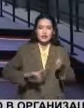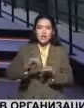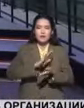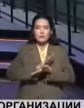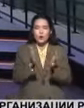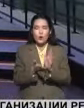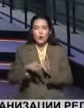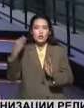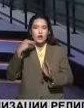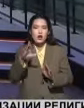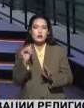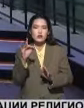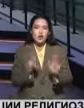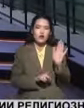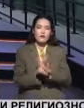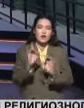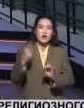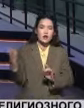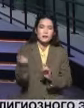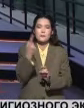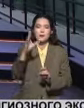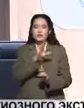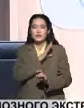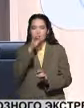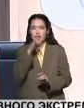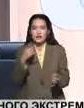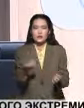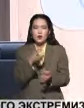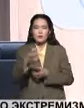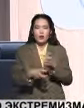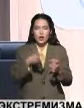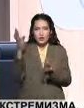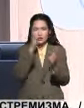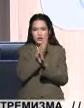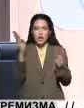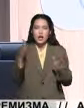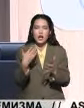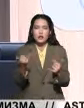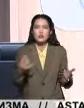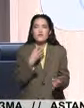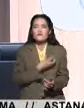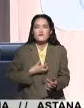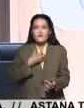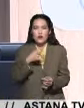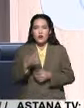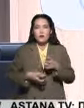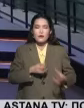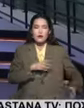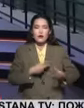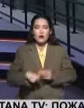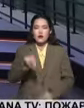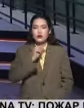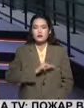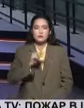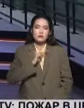Касым-Жомарт Токаев в начале своего выступления подтвердил приверженность Казахстана к глобальной климатической повестке и подчеркнул важность международного сотрудничества.